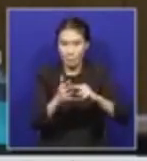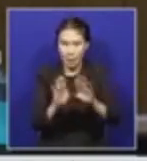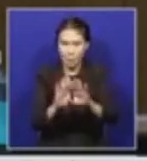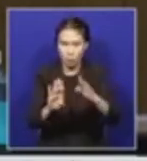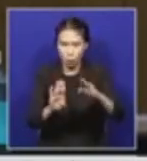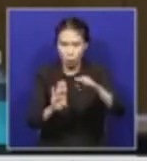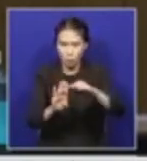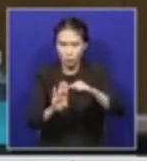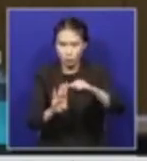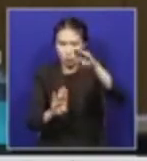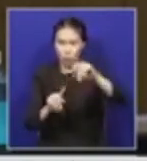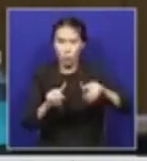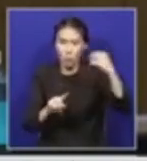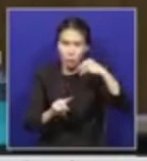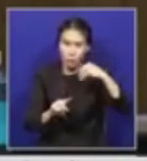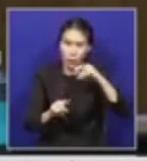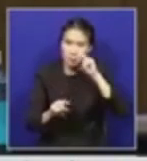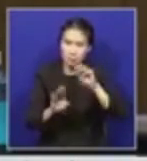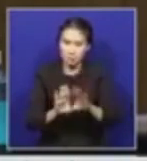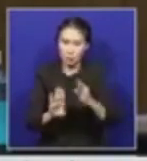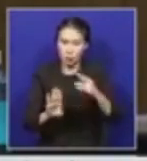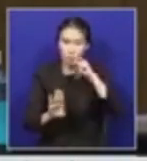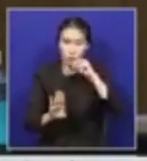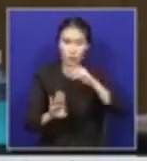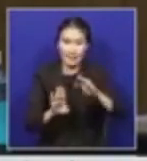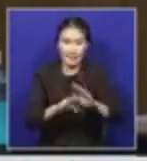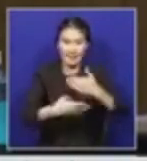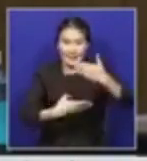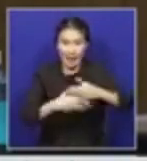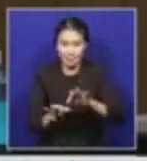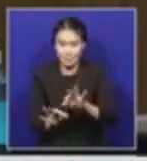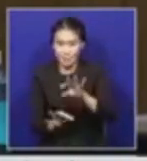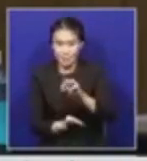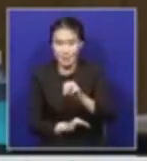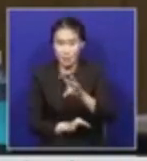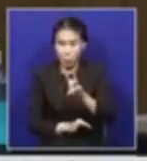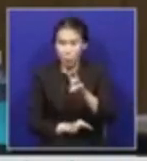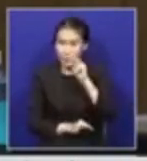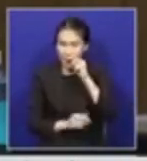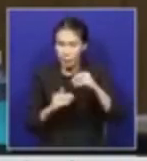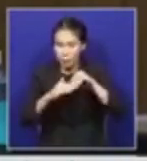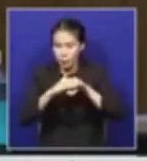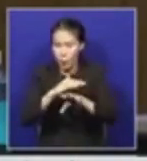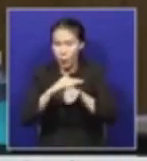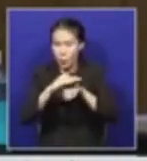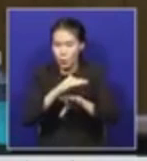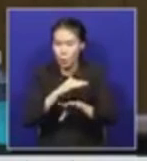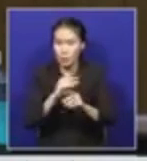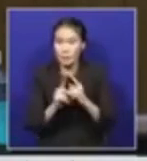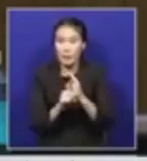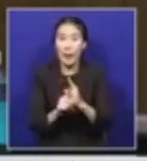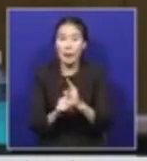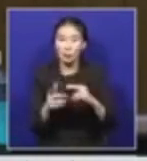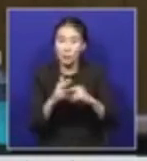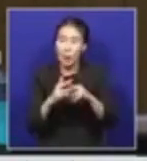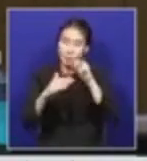ซึ่งโดยปกติแล้วเนี่ยถ้าระดับน้ำหน้าเขื่อนที่46เมตรเนี่ยนะครับน้ำเนี่ยก็จะไหลเข้าประตูตามคลองต่างๆเนี่ยเกือบ